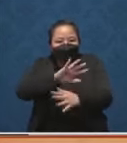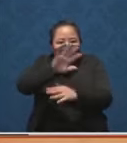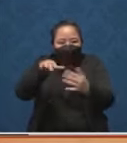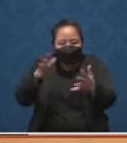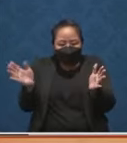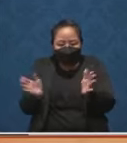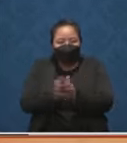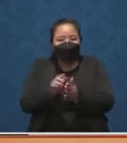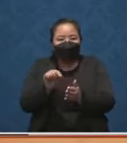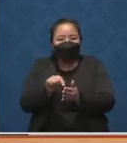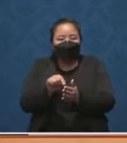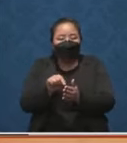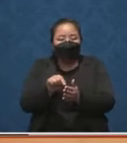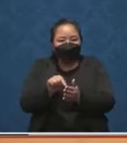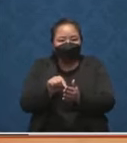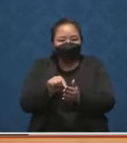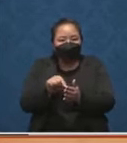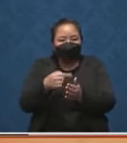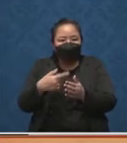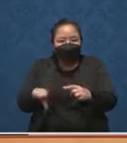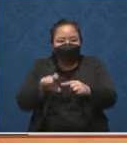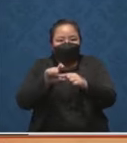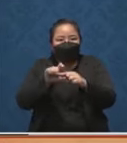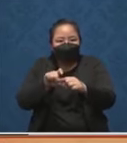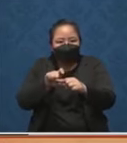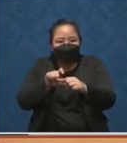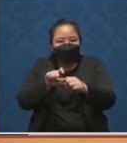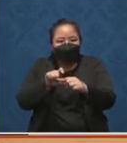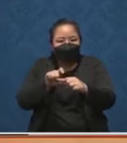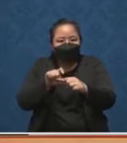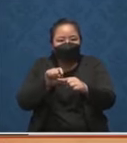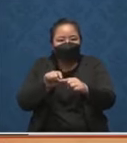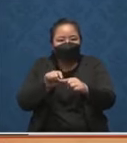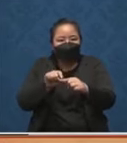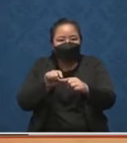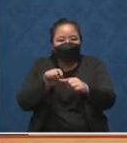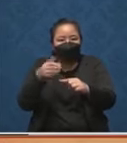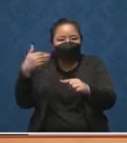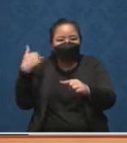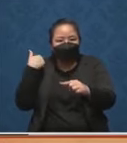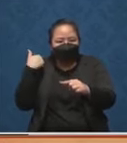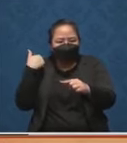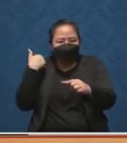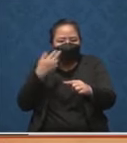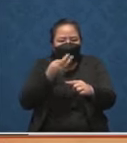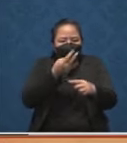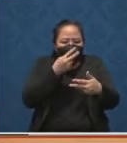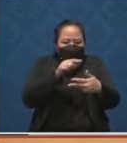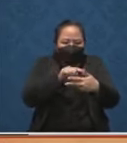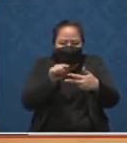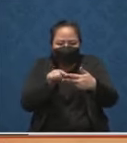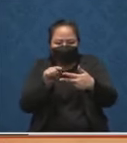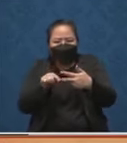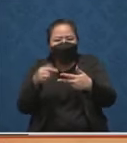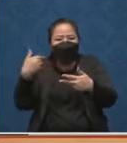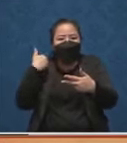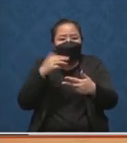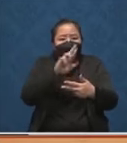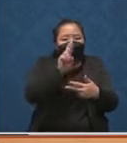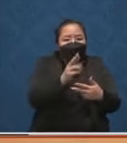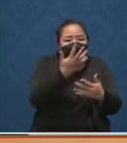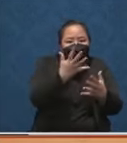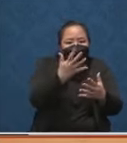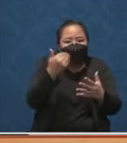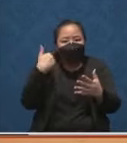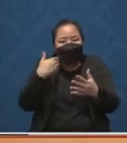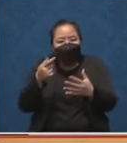จมารวมกันแล้วหารเฉลี่ยแต่มันมีแพ็กเกจบางแพ็กเกจที่ดูเหมือนจะถูกแต่มันไม่ได้มีใครใช้หรือว่าออกโ